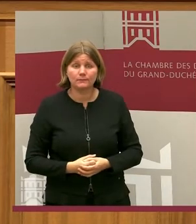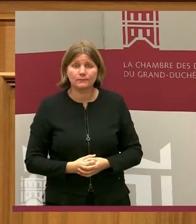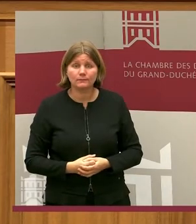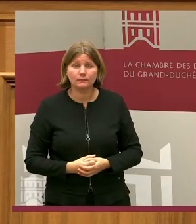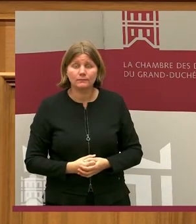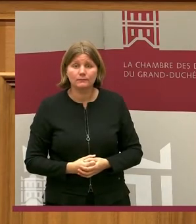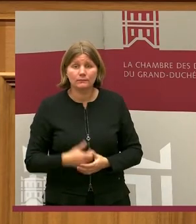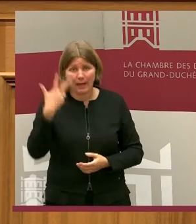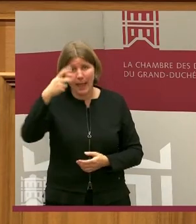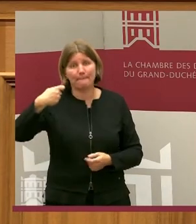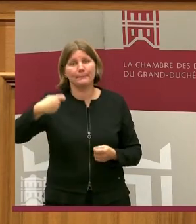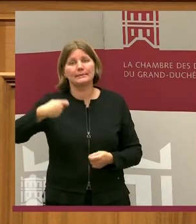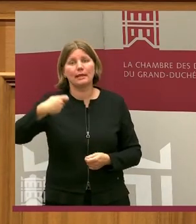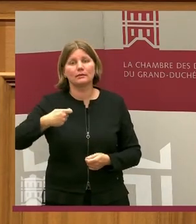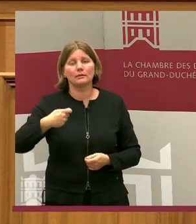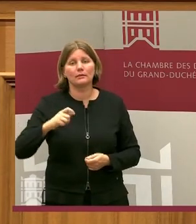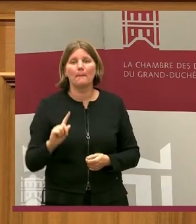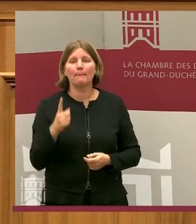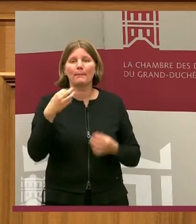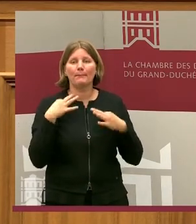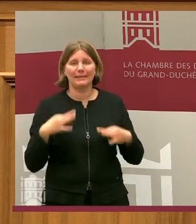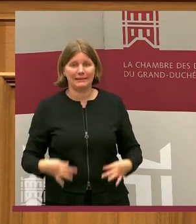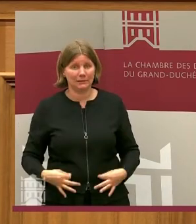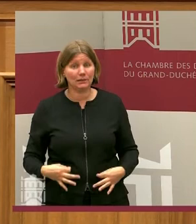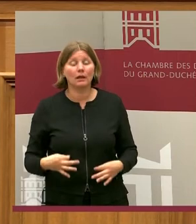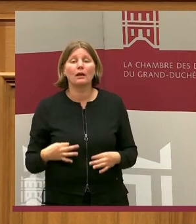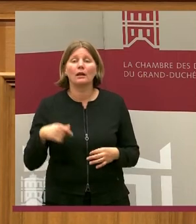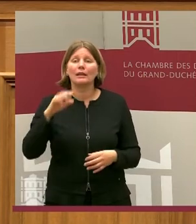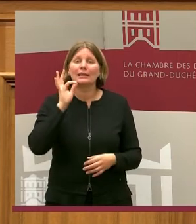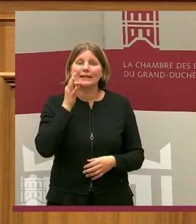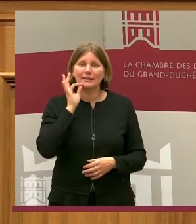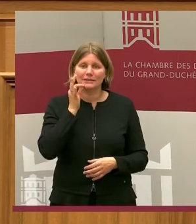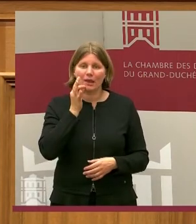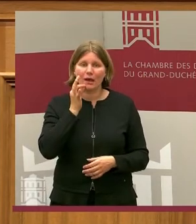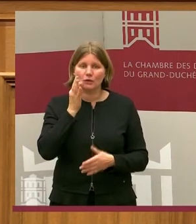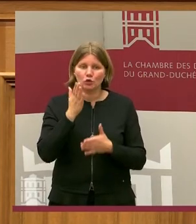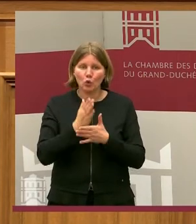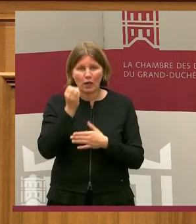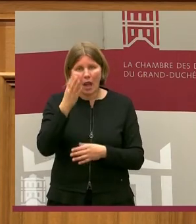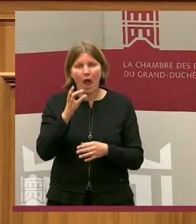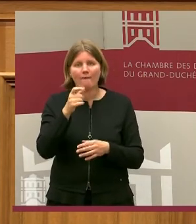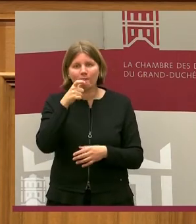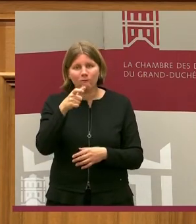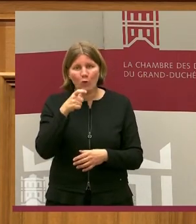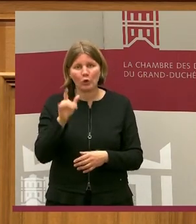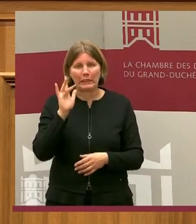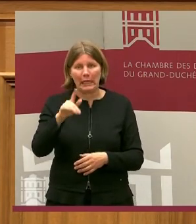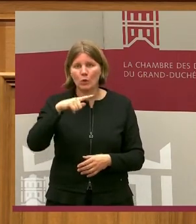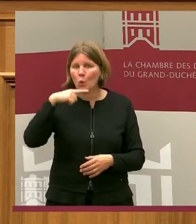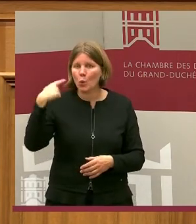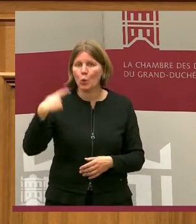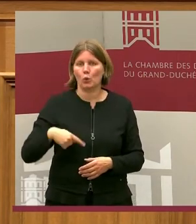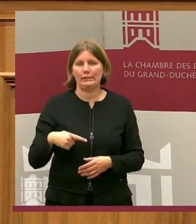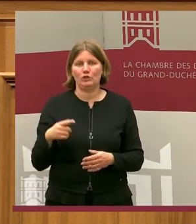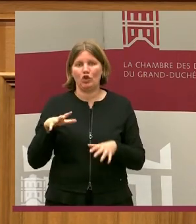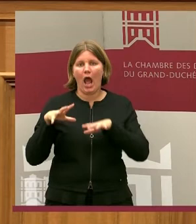Präsident, der Premier hat am Dienstag klar wieder gegen den russischen Angriffskrieg